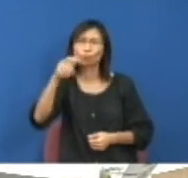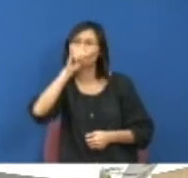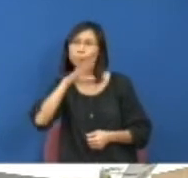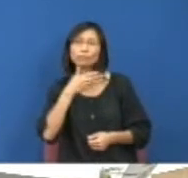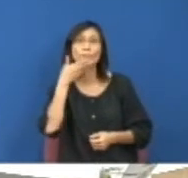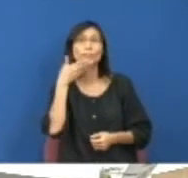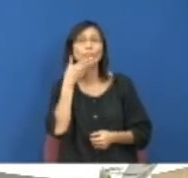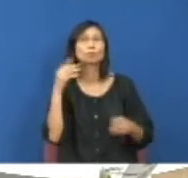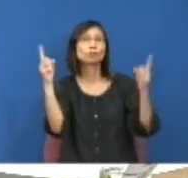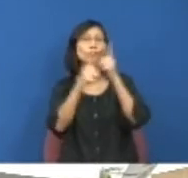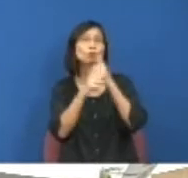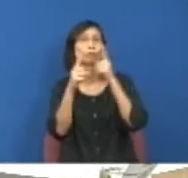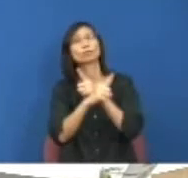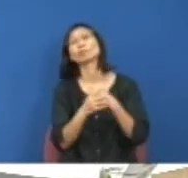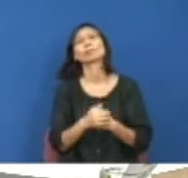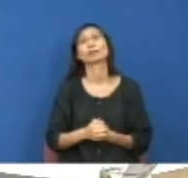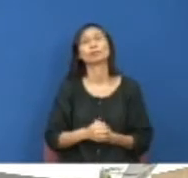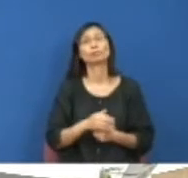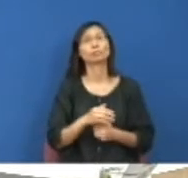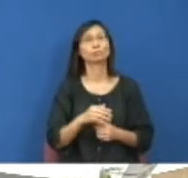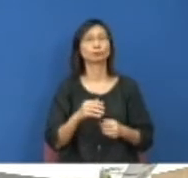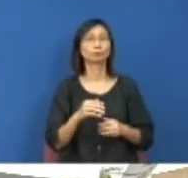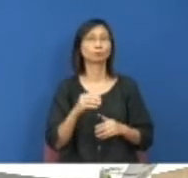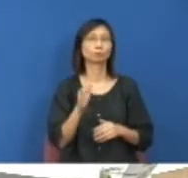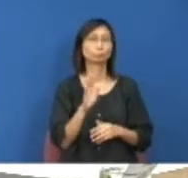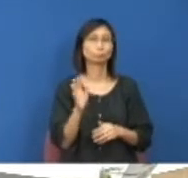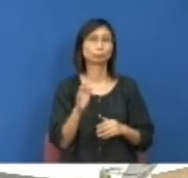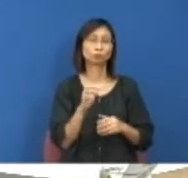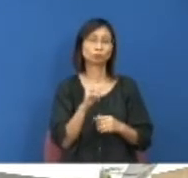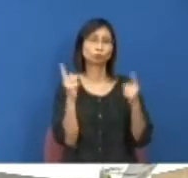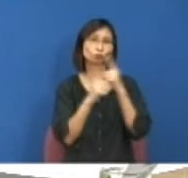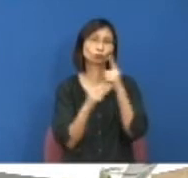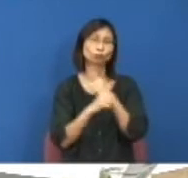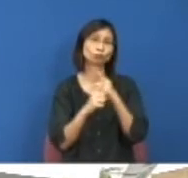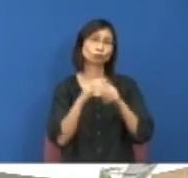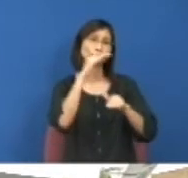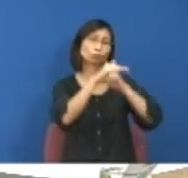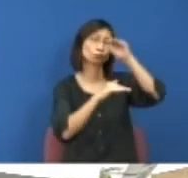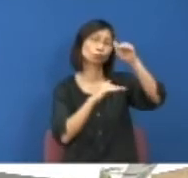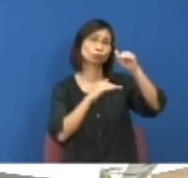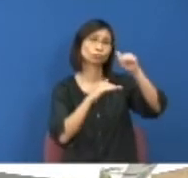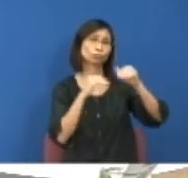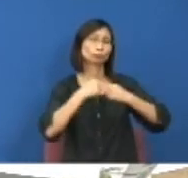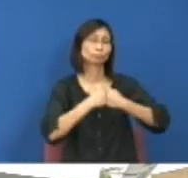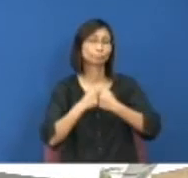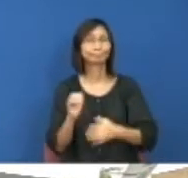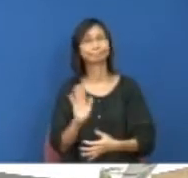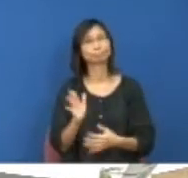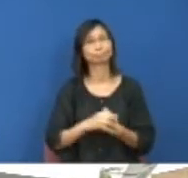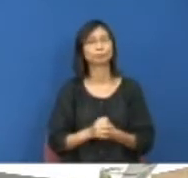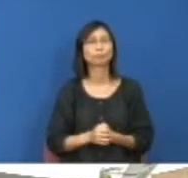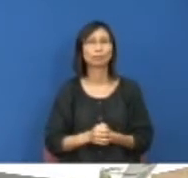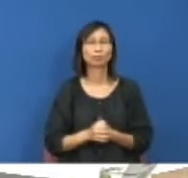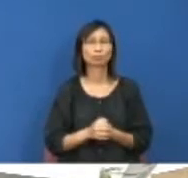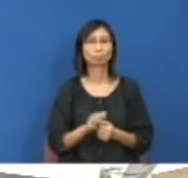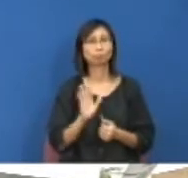緊即係佢從事嘅唔係階級鬥爭，或者不是代表緊唯一階級鬥爭。如果純粹簡單咁講係唔合理咯，因